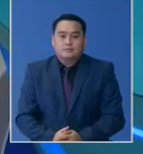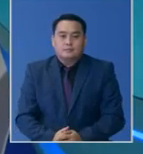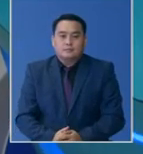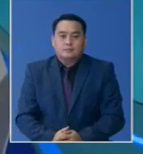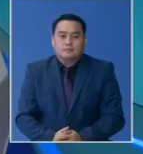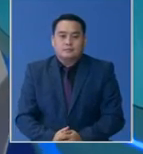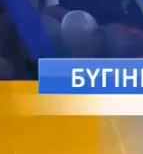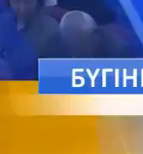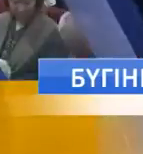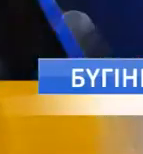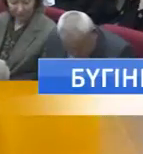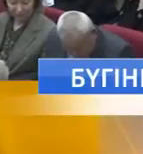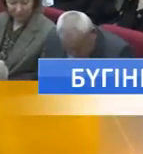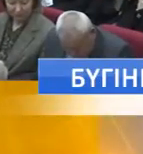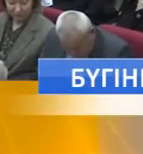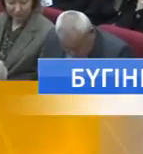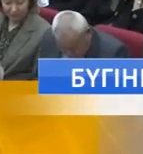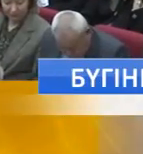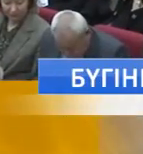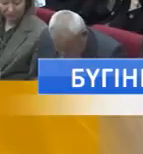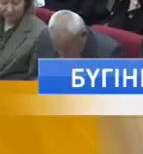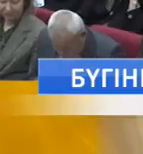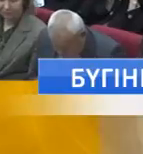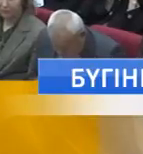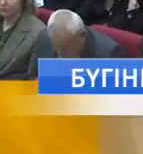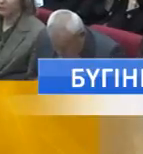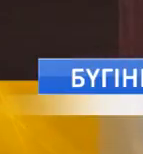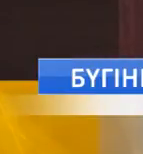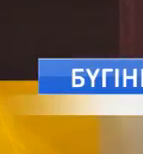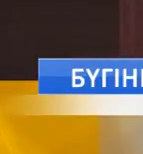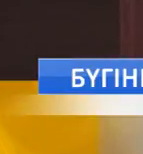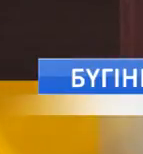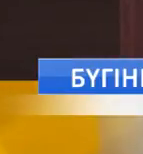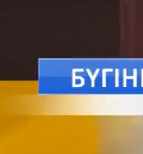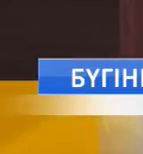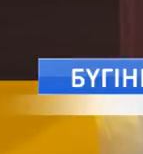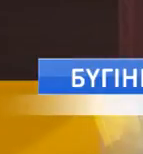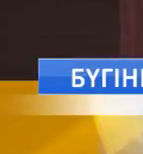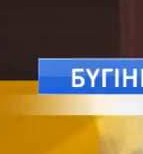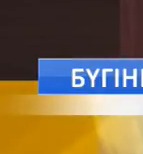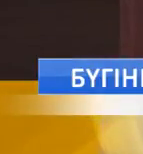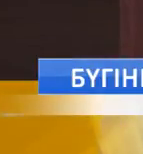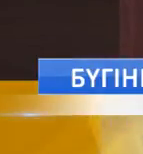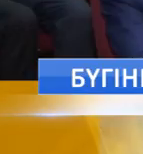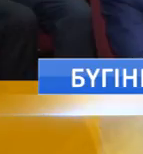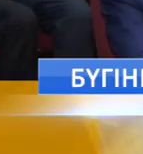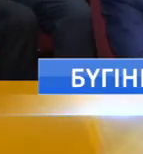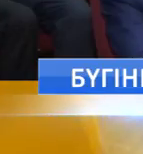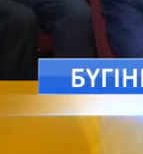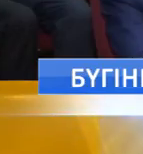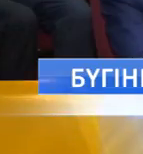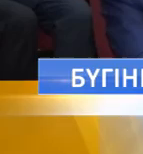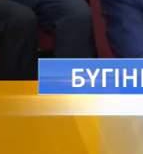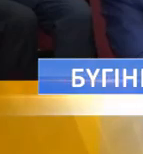тоқталайық. Алматы облысына іссапармен Қазақстан Республикасының мемлекеттік хатшысы Гүлшара Абдыхалықова келді. Үкімет мүшесі